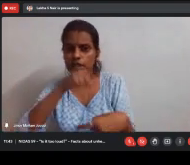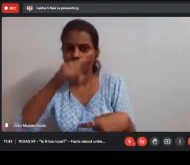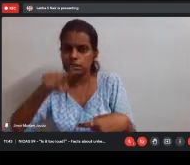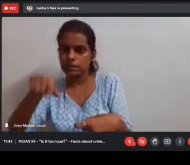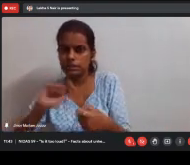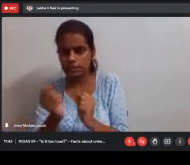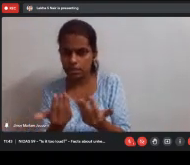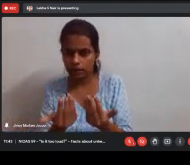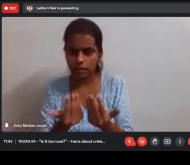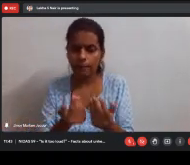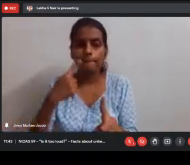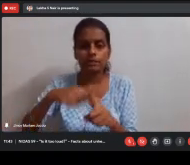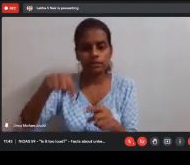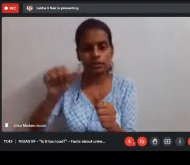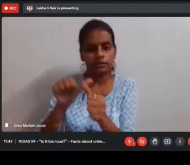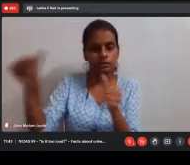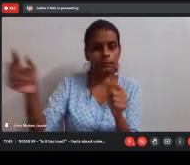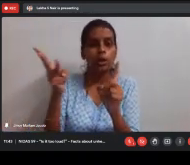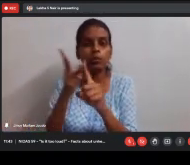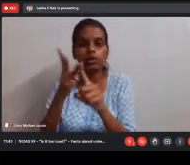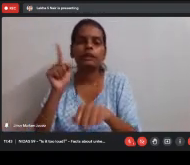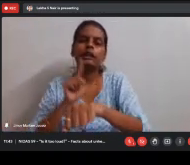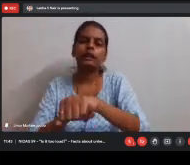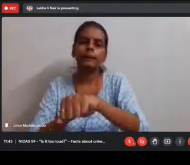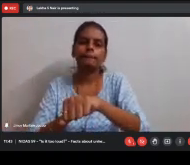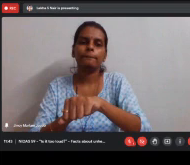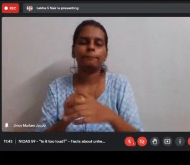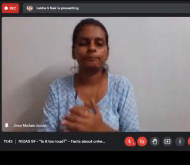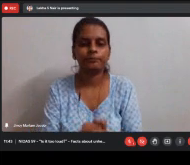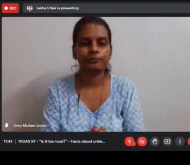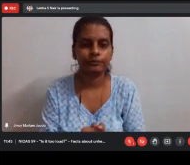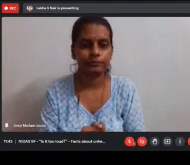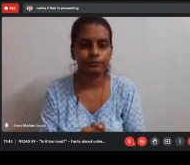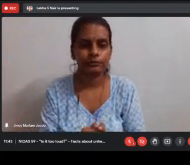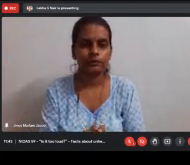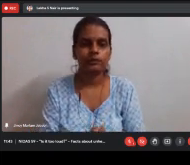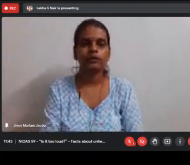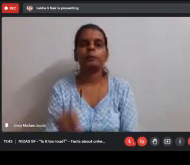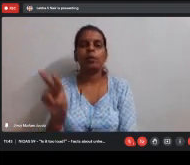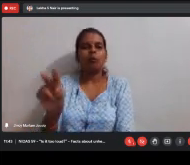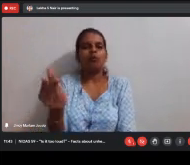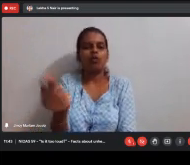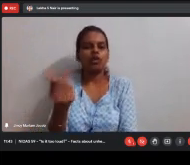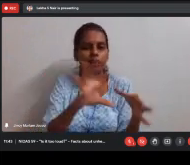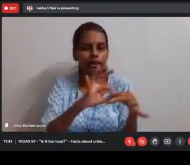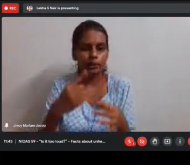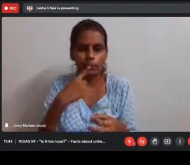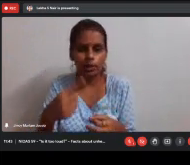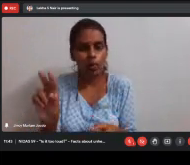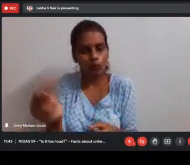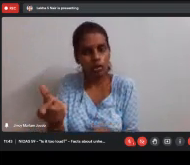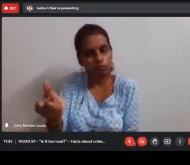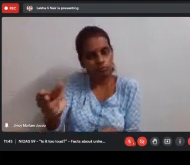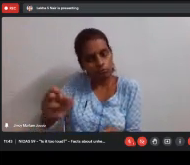പ്രതിരോധം 3 രീതിയിൽ നമുക്ക് ചെയ്യാം. 1, വോളിയം. 2, അതായത് വോളിയം അതിന്റെ ഉച്ചം, അല്ലെങ്കിൽ അതിന്റെ ഒച്ച എത്ര, എങ്ങനെ